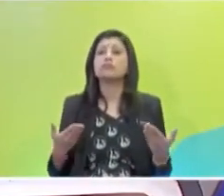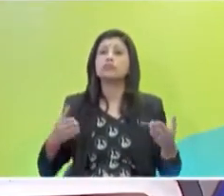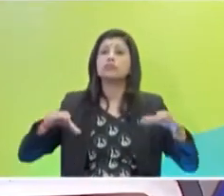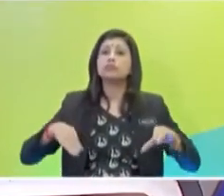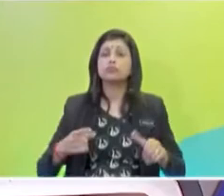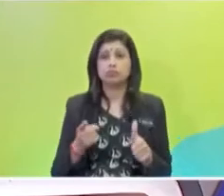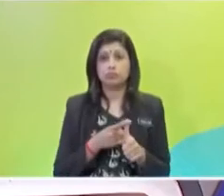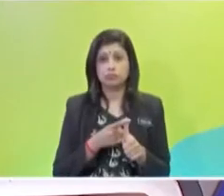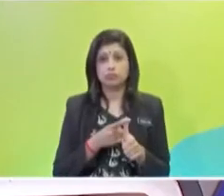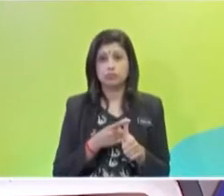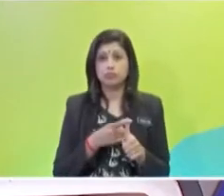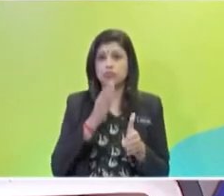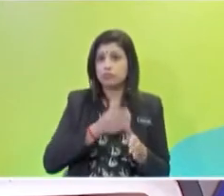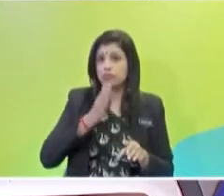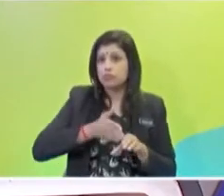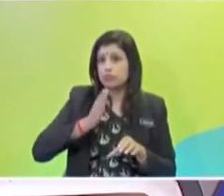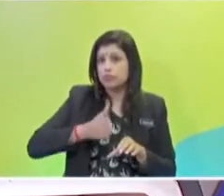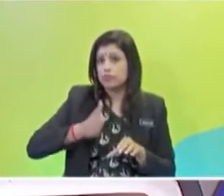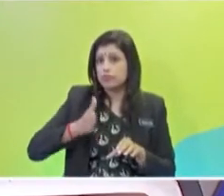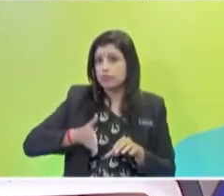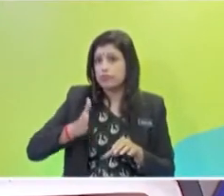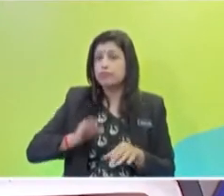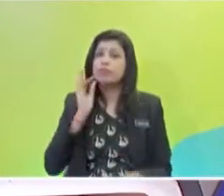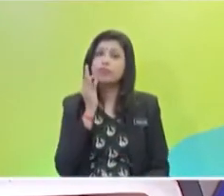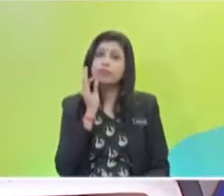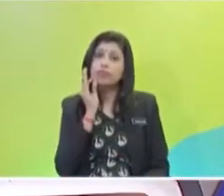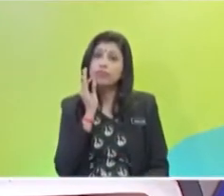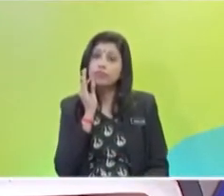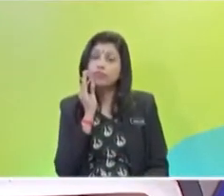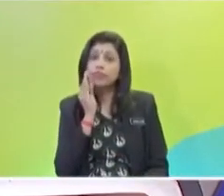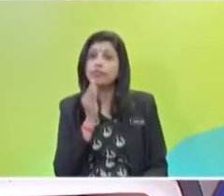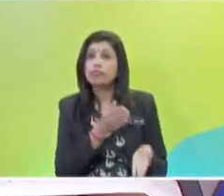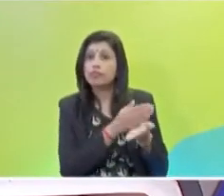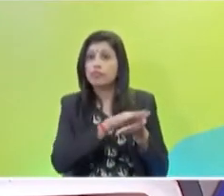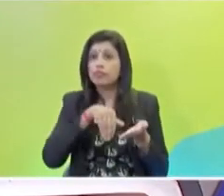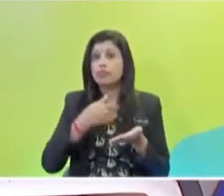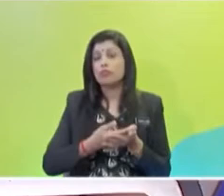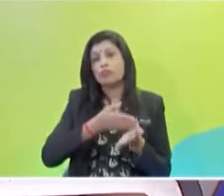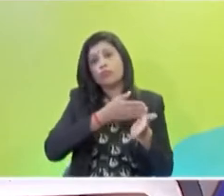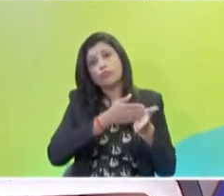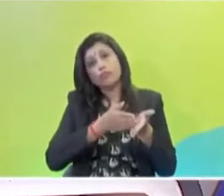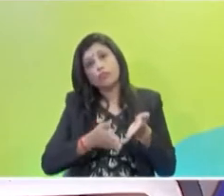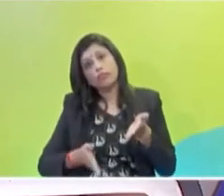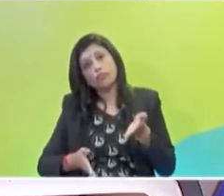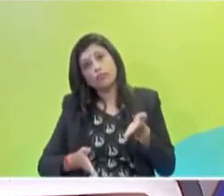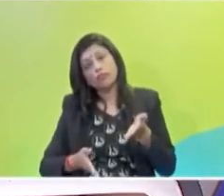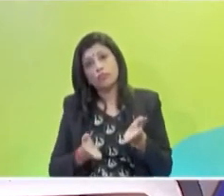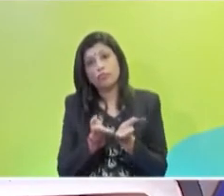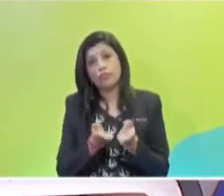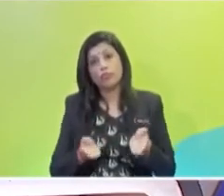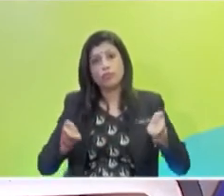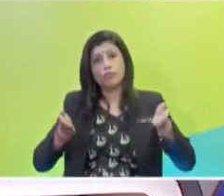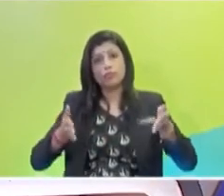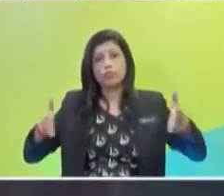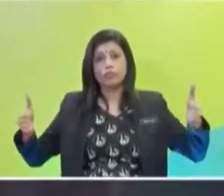kita potong buah, okay, kita masukkan buah-buahan ini ke dalam bekas. Pastikan bekasnya mestilah besar. Okay,